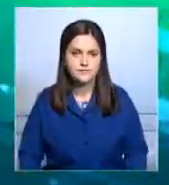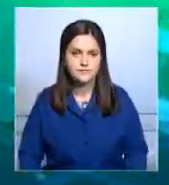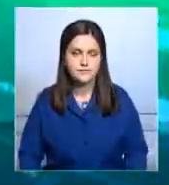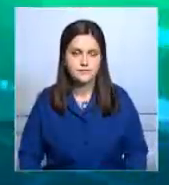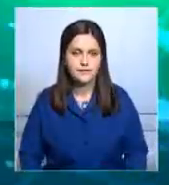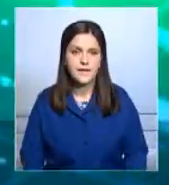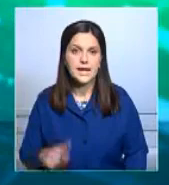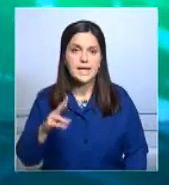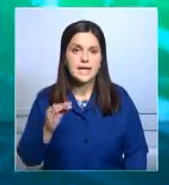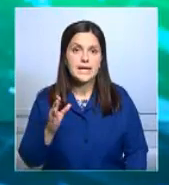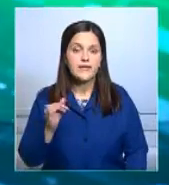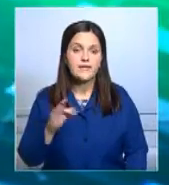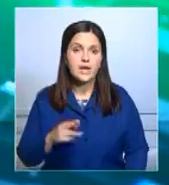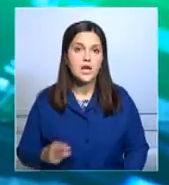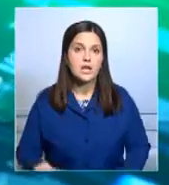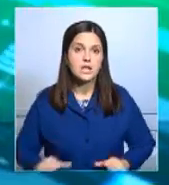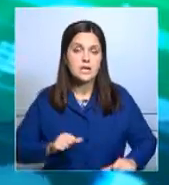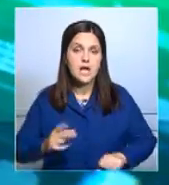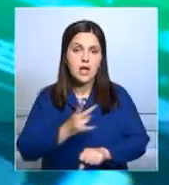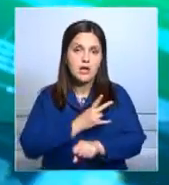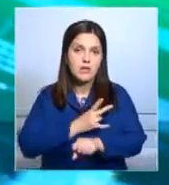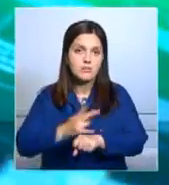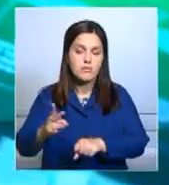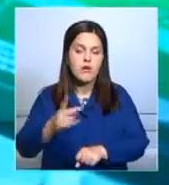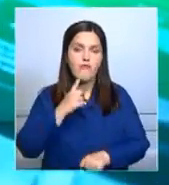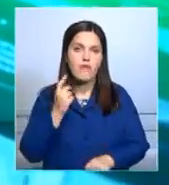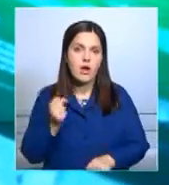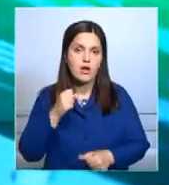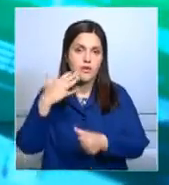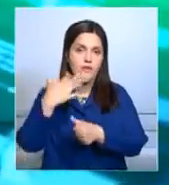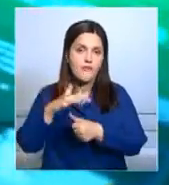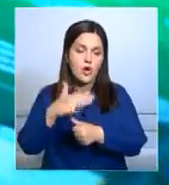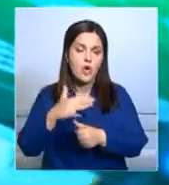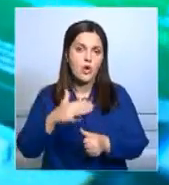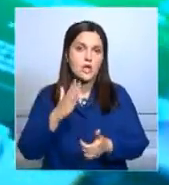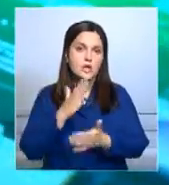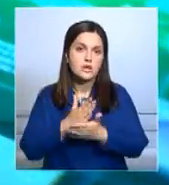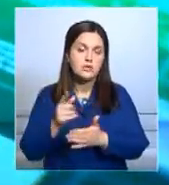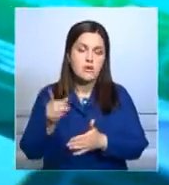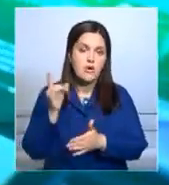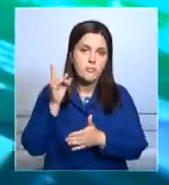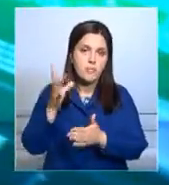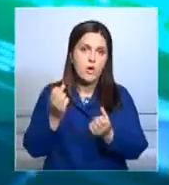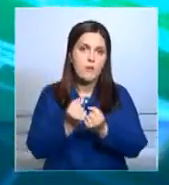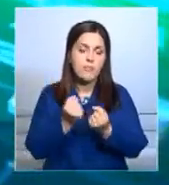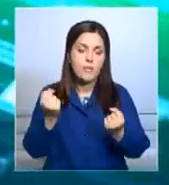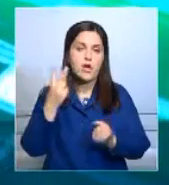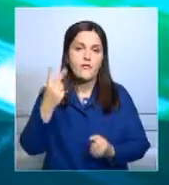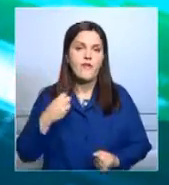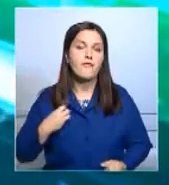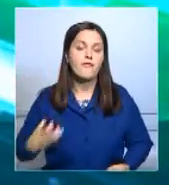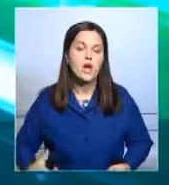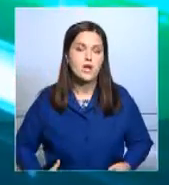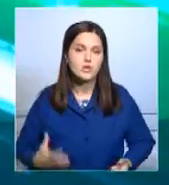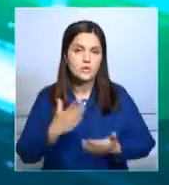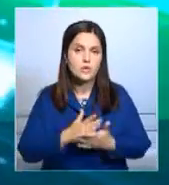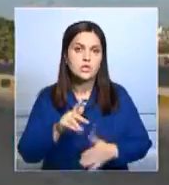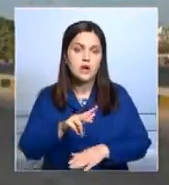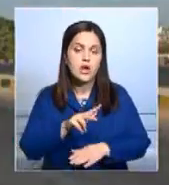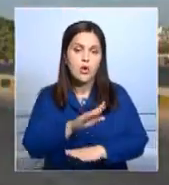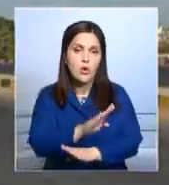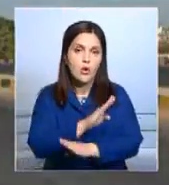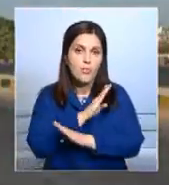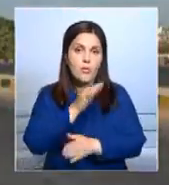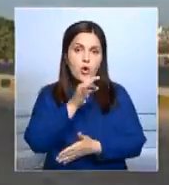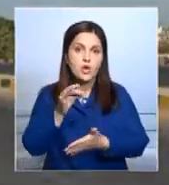В Ливии террористы сбили военный вертолет. Погибли два французских сотрудника спецназа, находившихся на борту. Ответственность за нападение